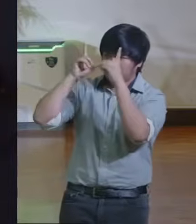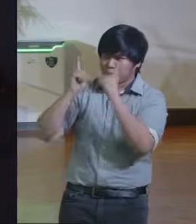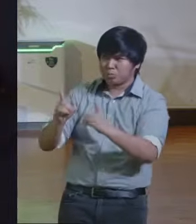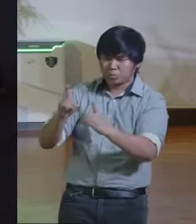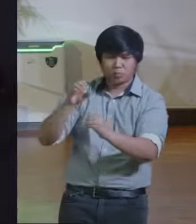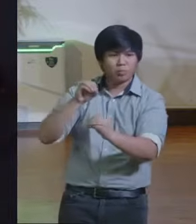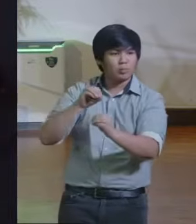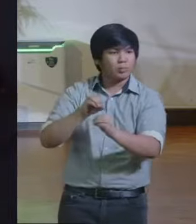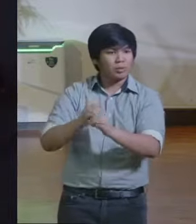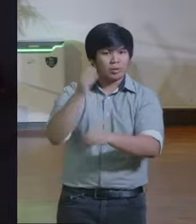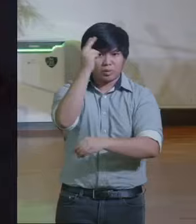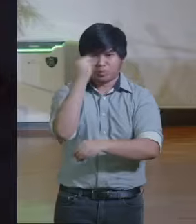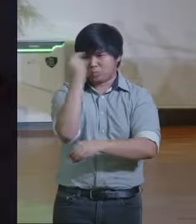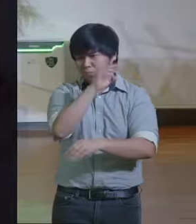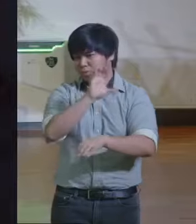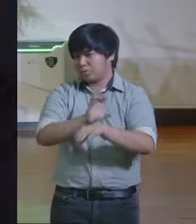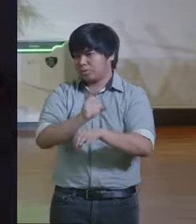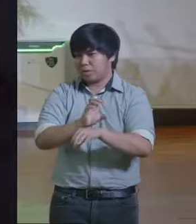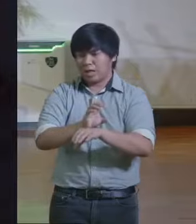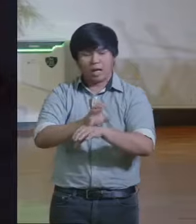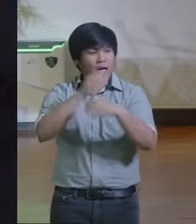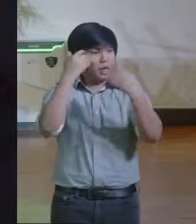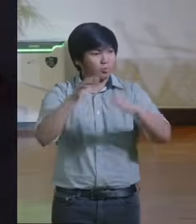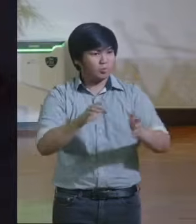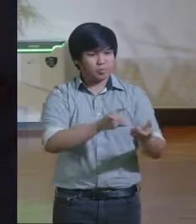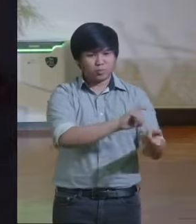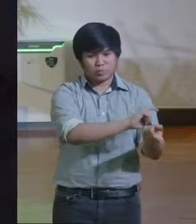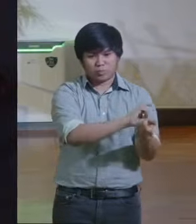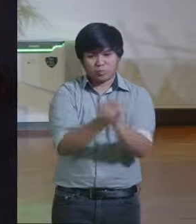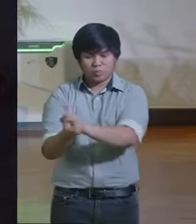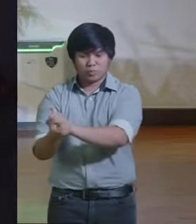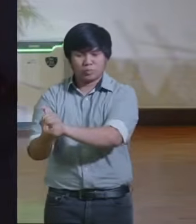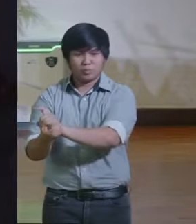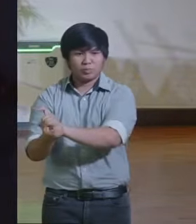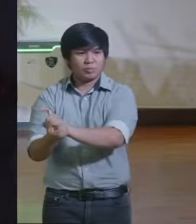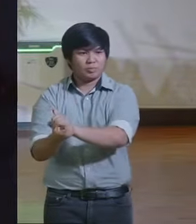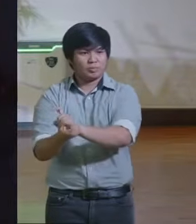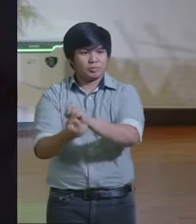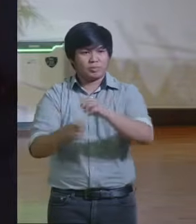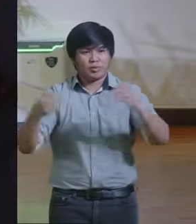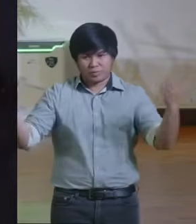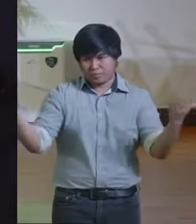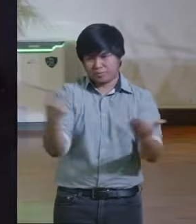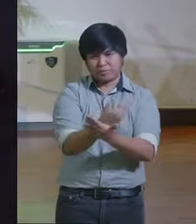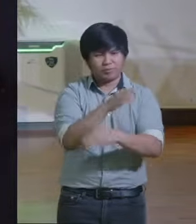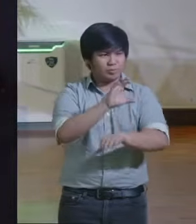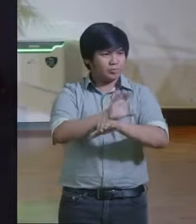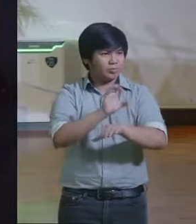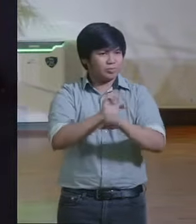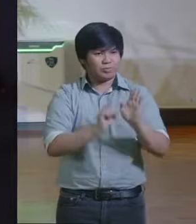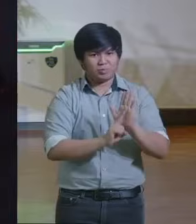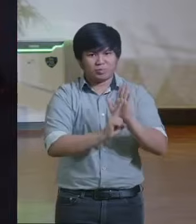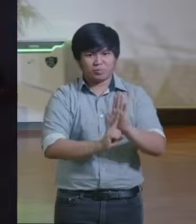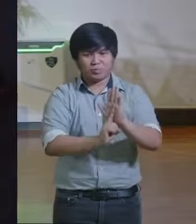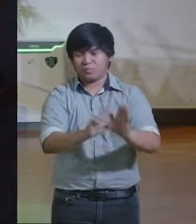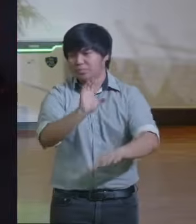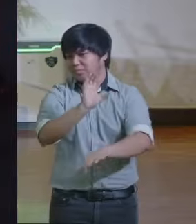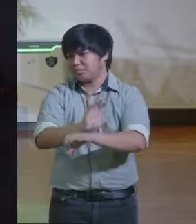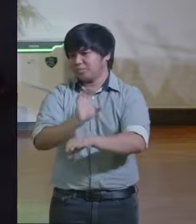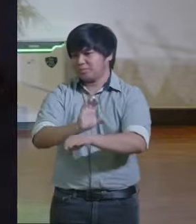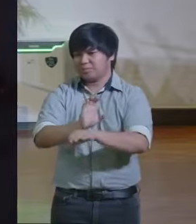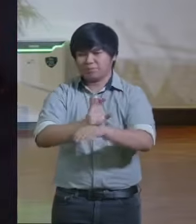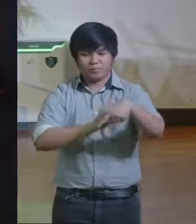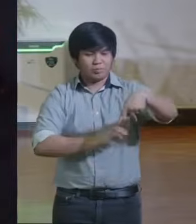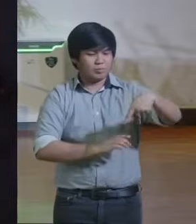na yon ang naging ugat ng Reformation. So tamang-tama po, katatapos lang po natin